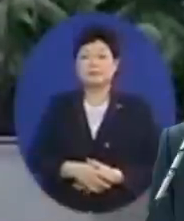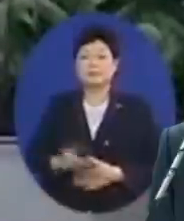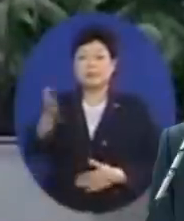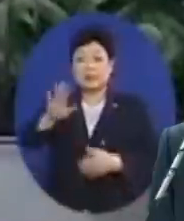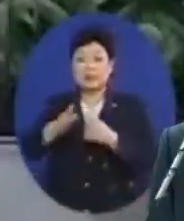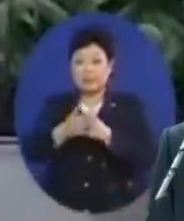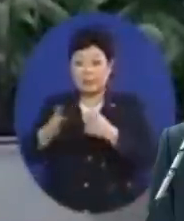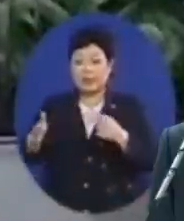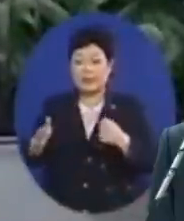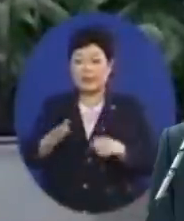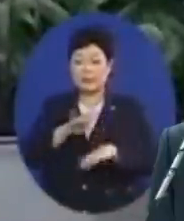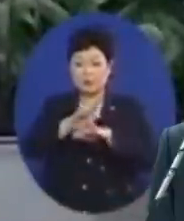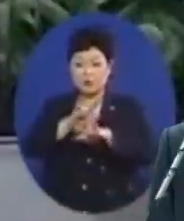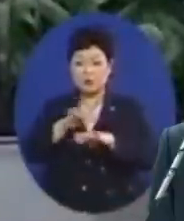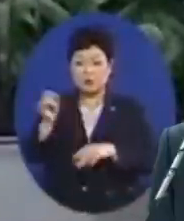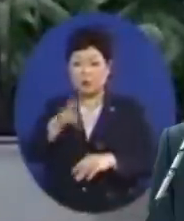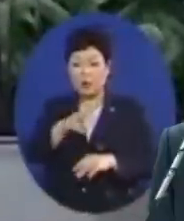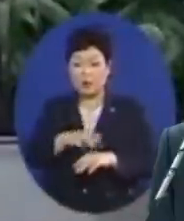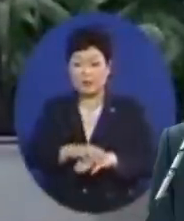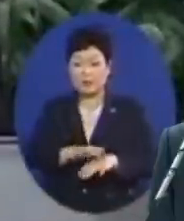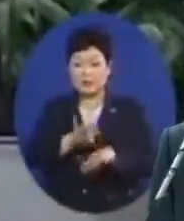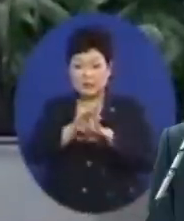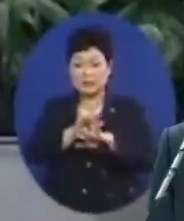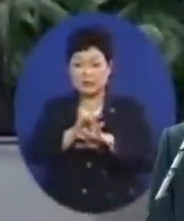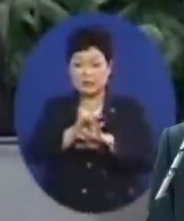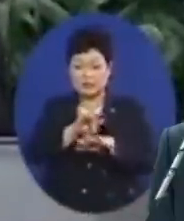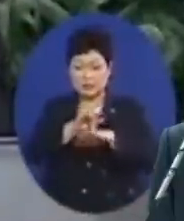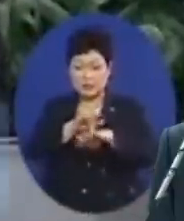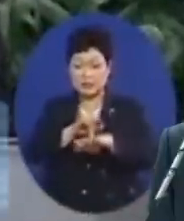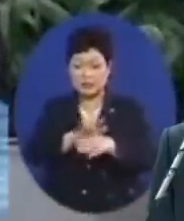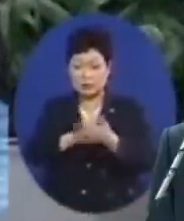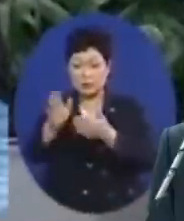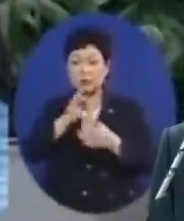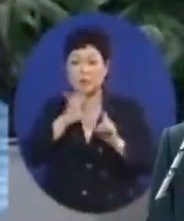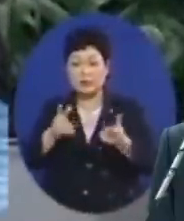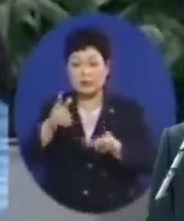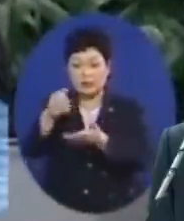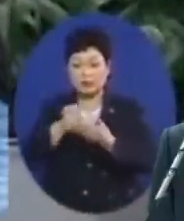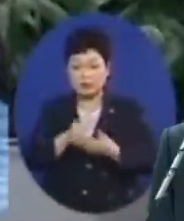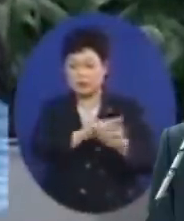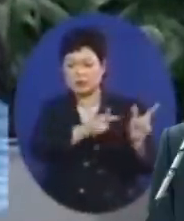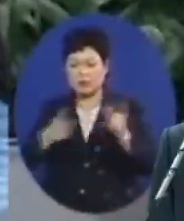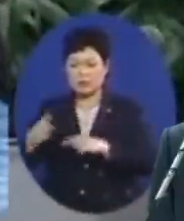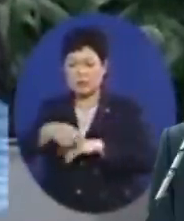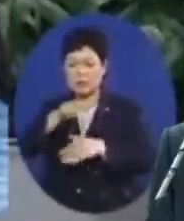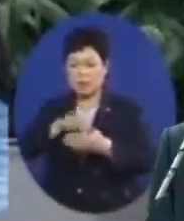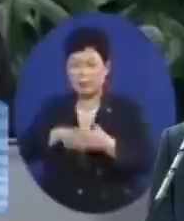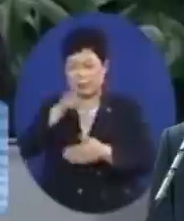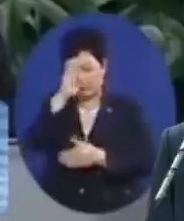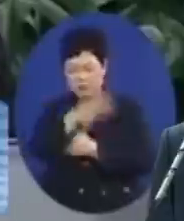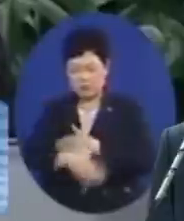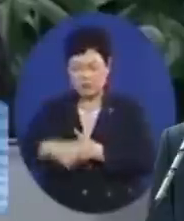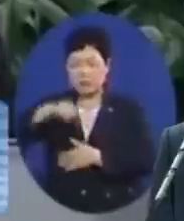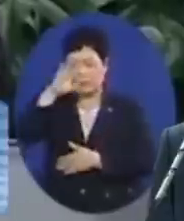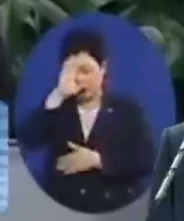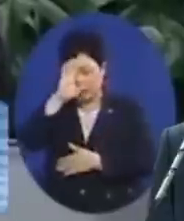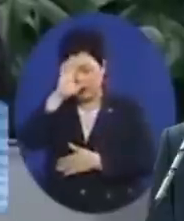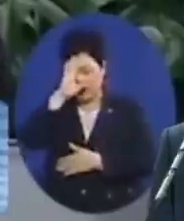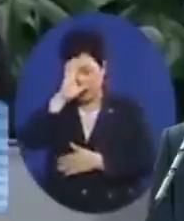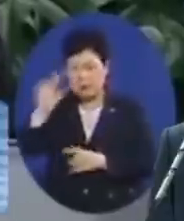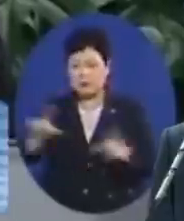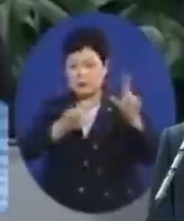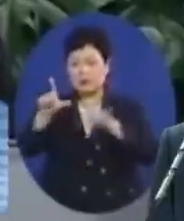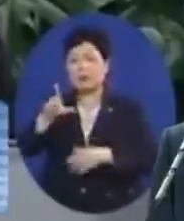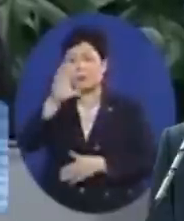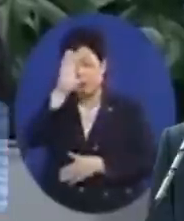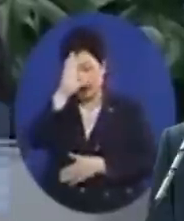그러므로 귀신과 사탄을 쫓아낼 뿐 아니라 그놈들이 가져오는 여러 가지 마음의 병, 육신의 병, 생활의